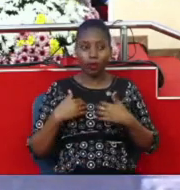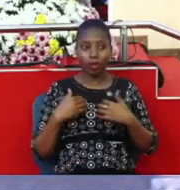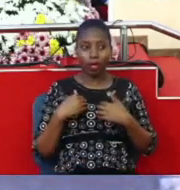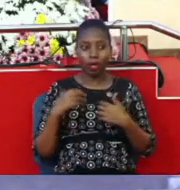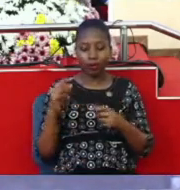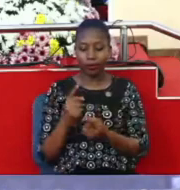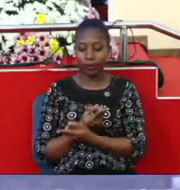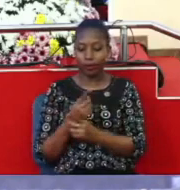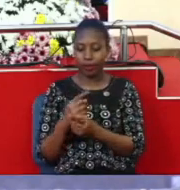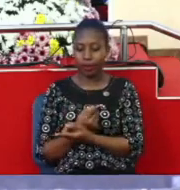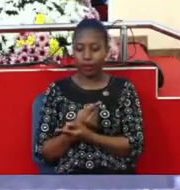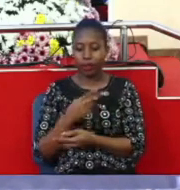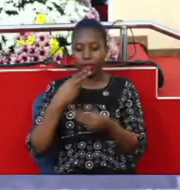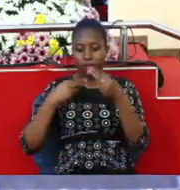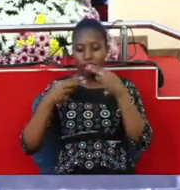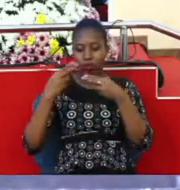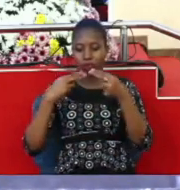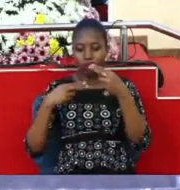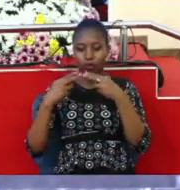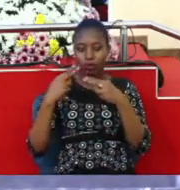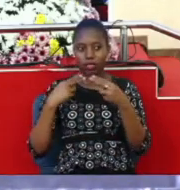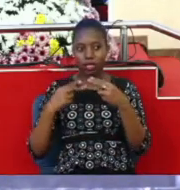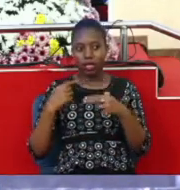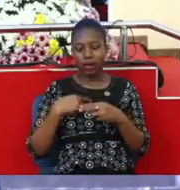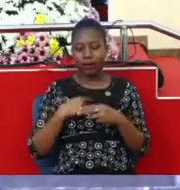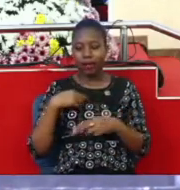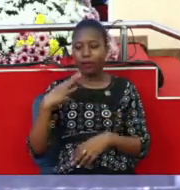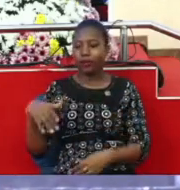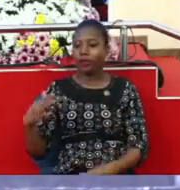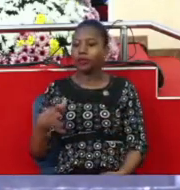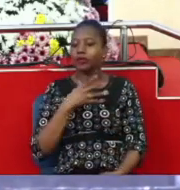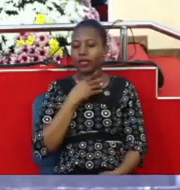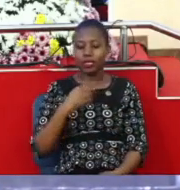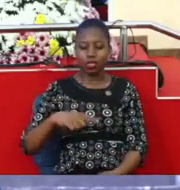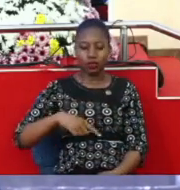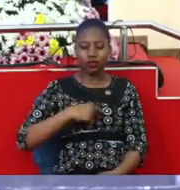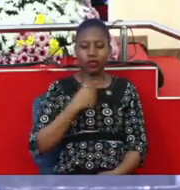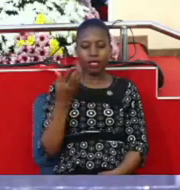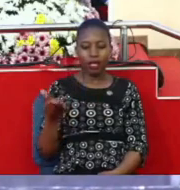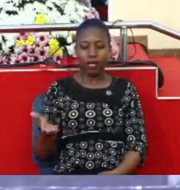huu. Ninaweza fagia chai na dunga imechanganywa na